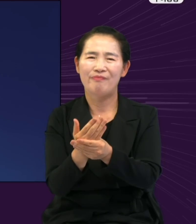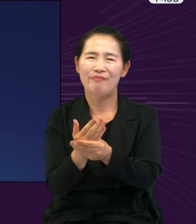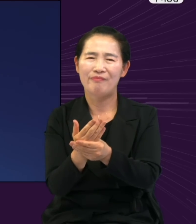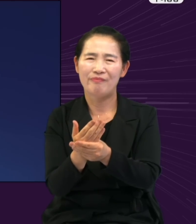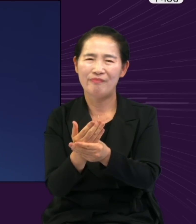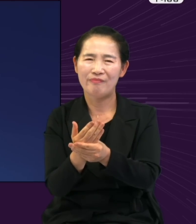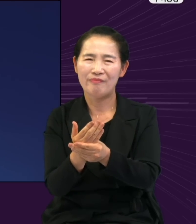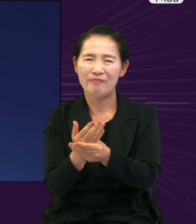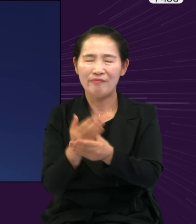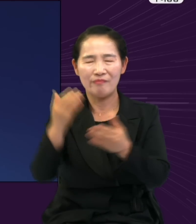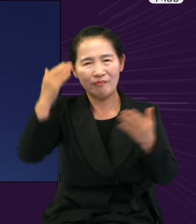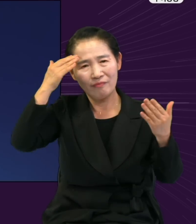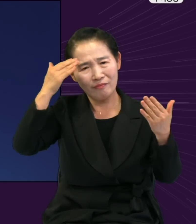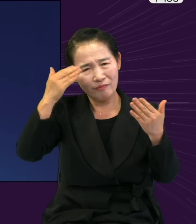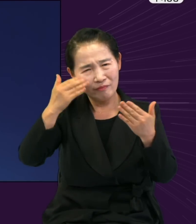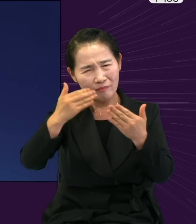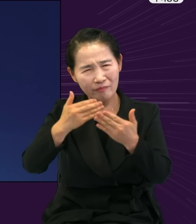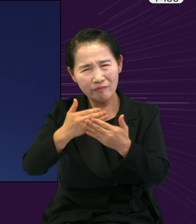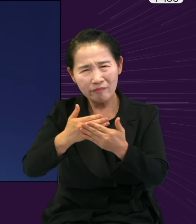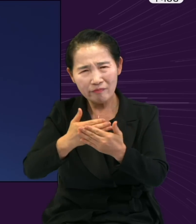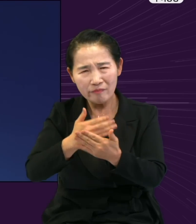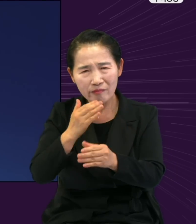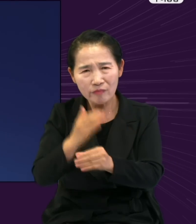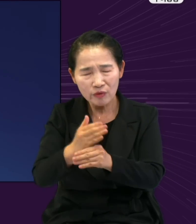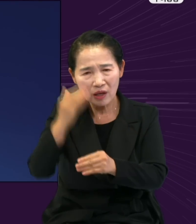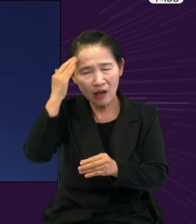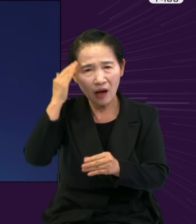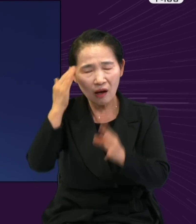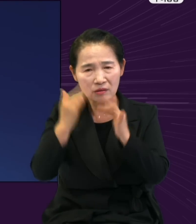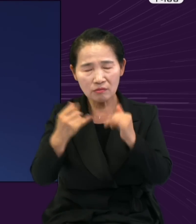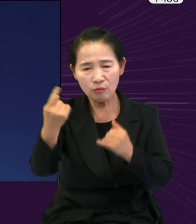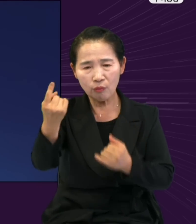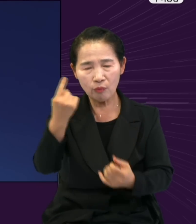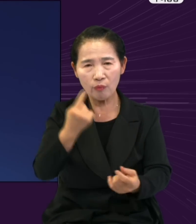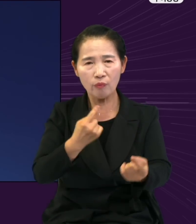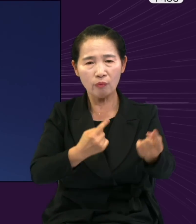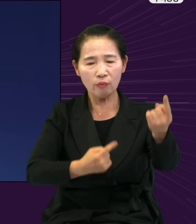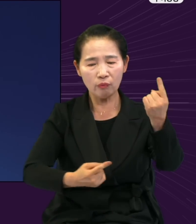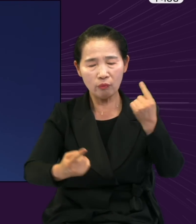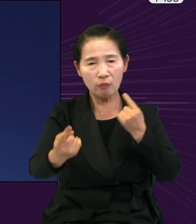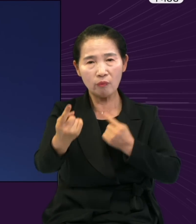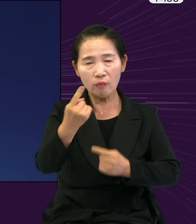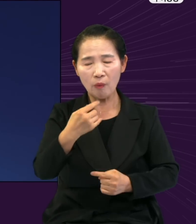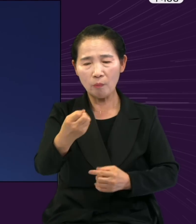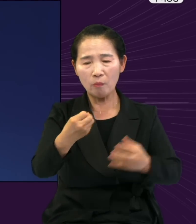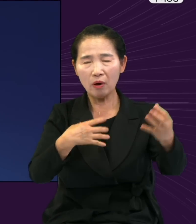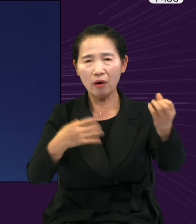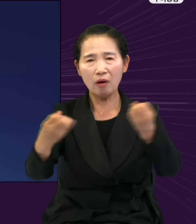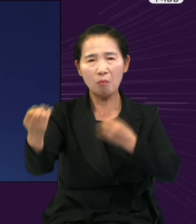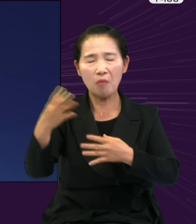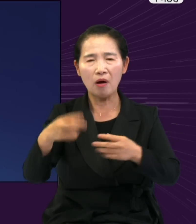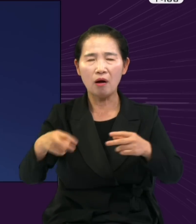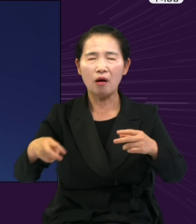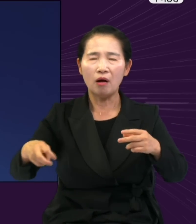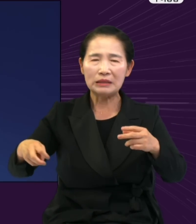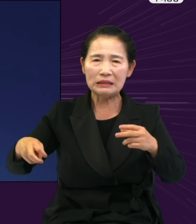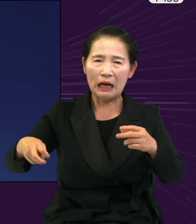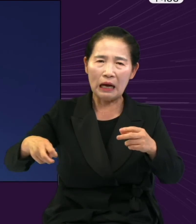어두워지기 시작하면서 한두 번씩 한인분들이 집으로 오셨고 사고가 났다는 것을 들었습니다. 너무 먼 곳에서